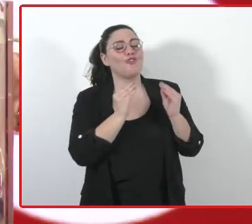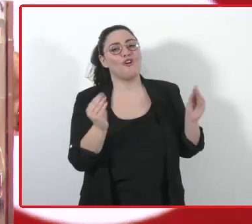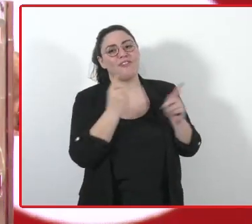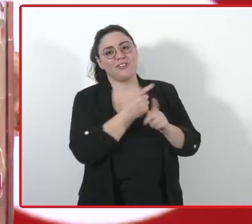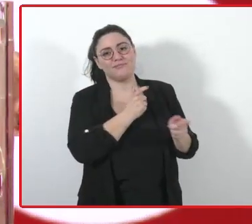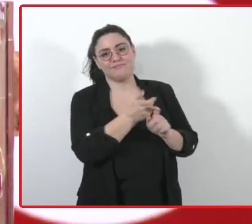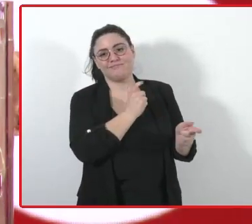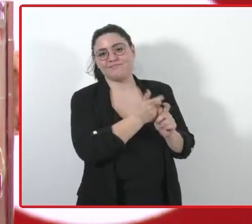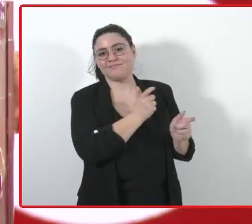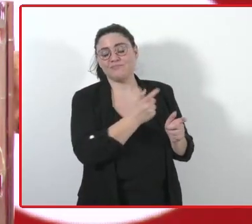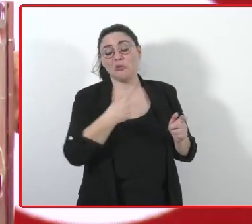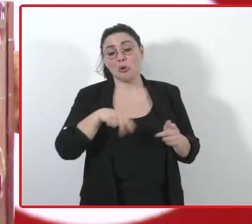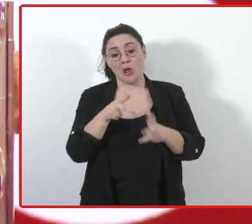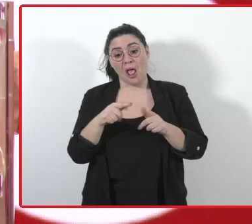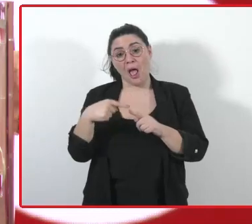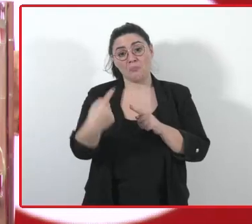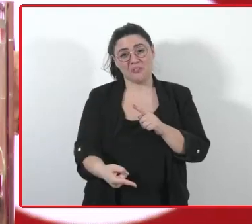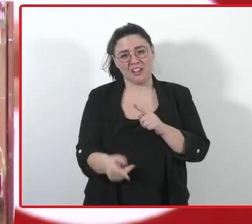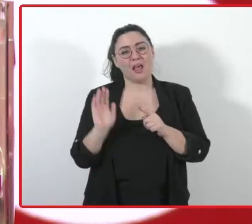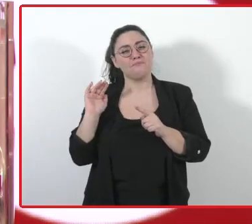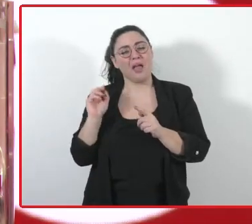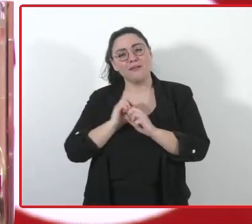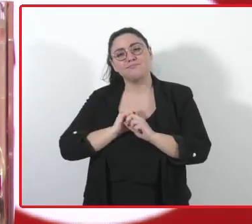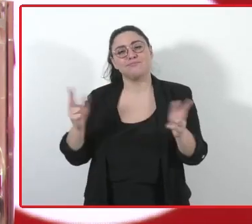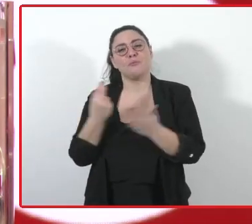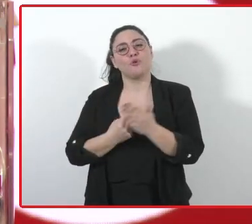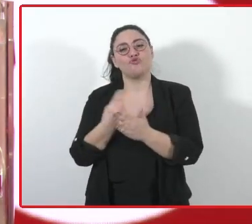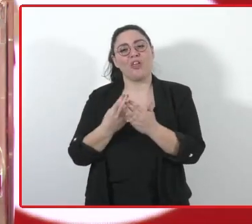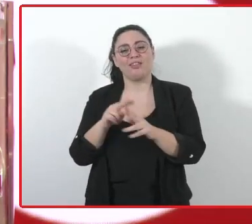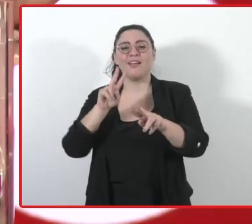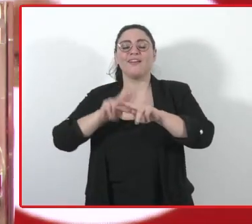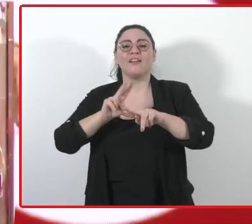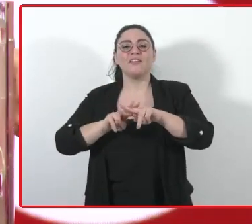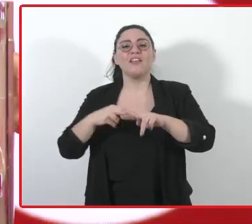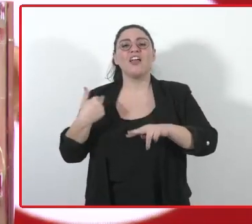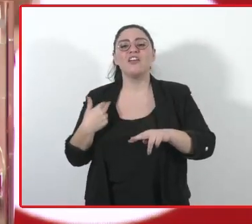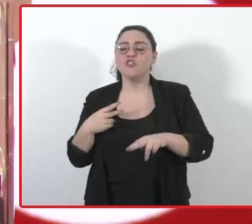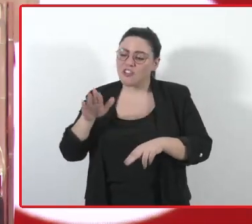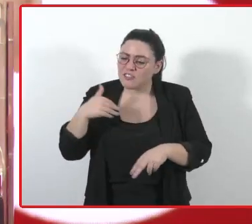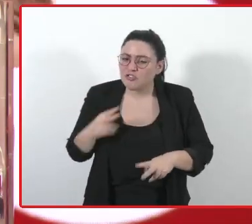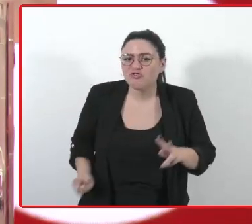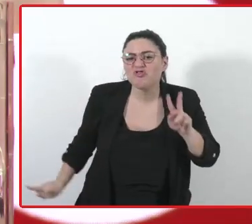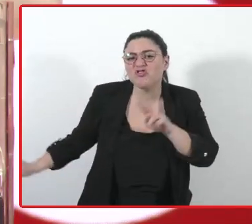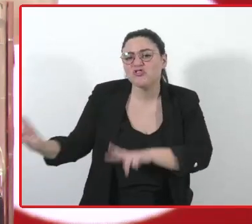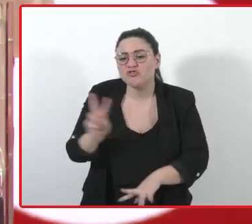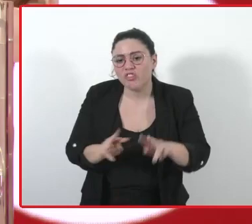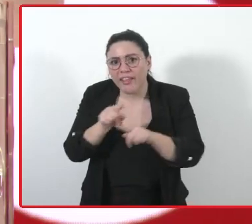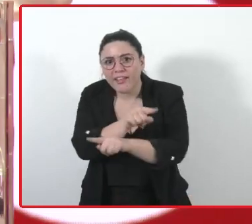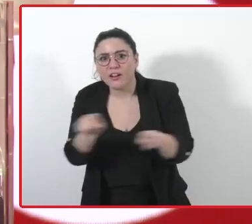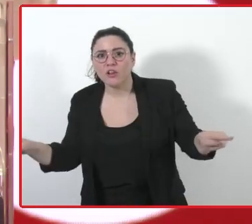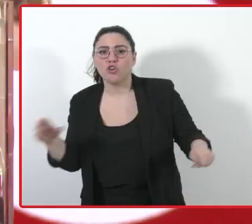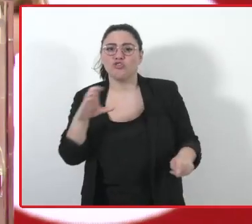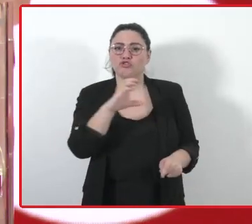lanceremo da Bari un progetto che all'astag E ti vengo a cercare CGIL nidil